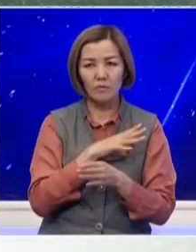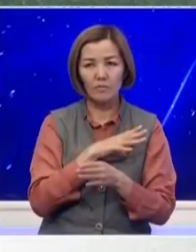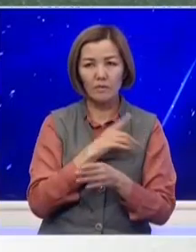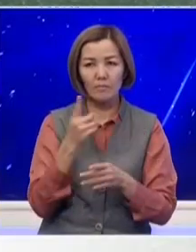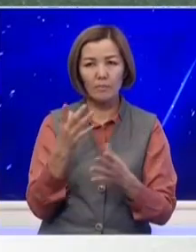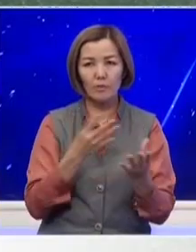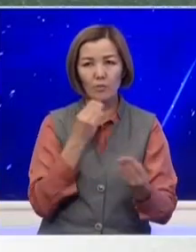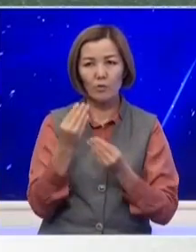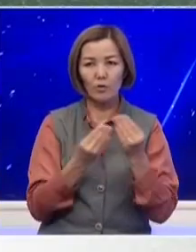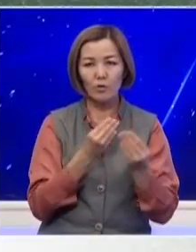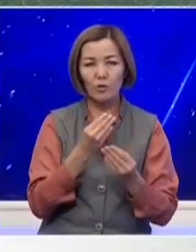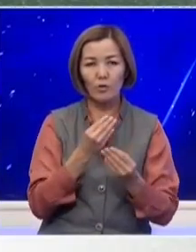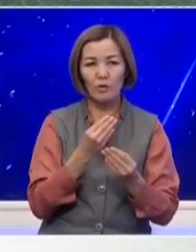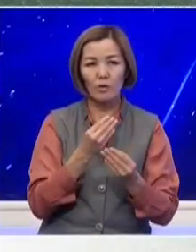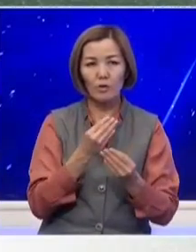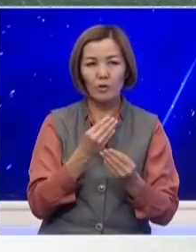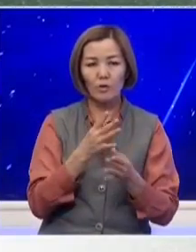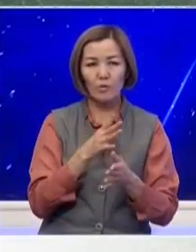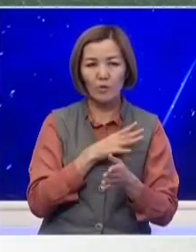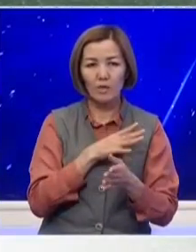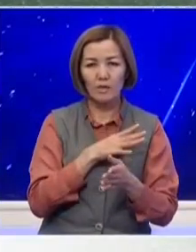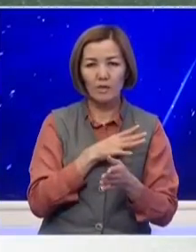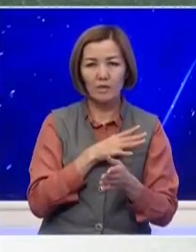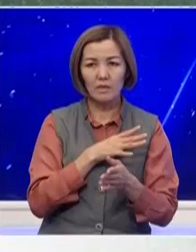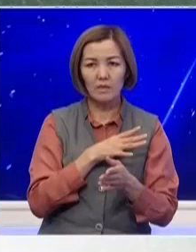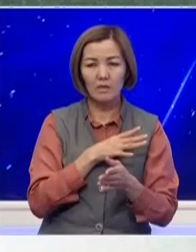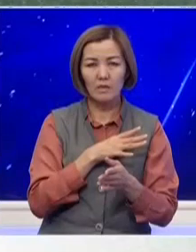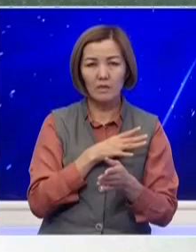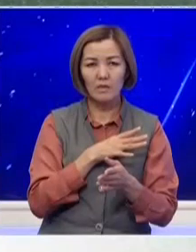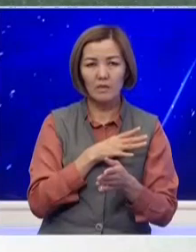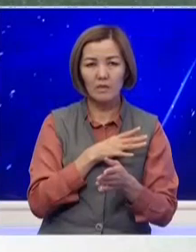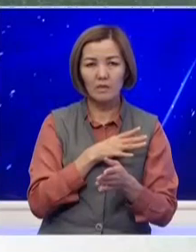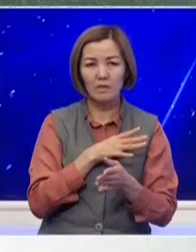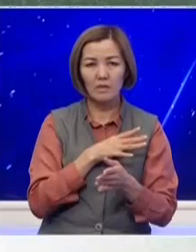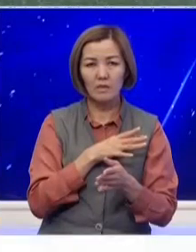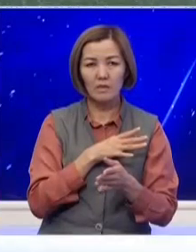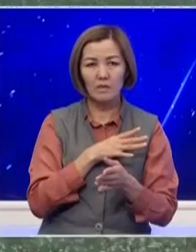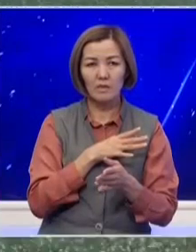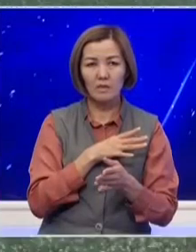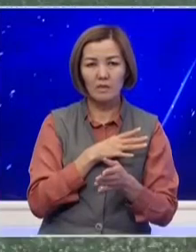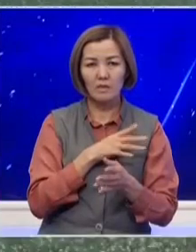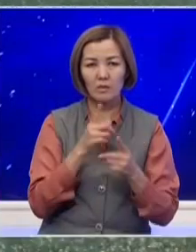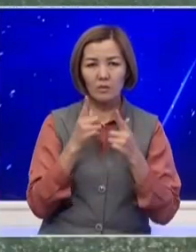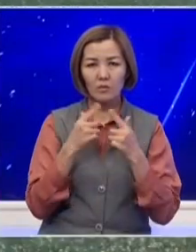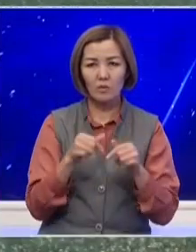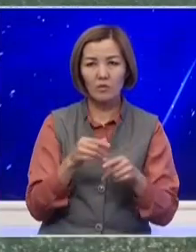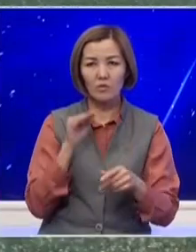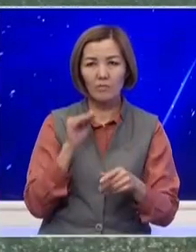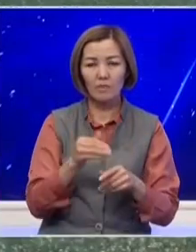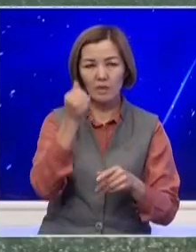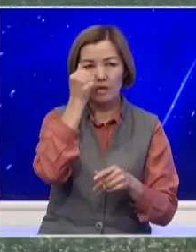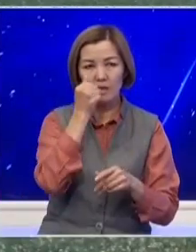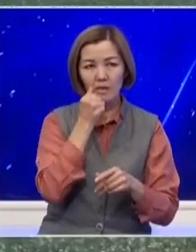ойнадық, пока жеңіске жеттік бір ойынды. Бұйырса жарыс жоғары деңгейде өтіп жатыр. Ұйымдастырушыларға мың алғыс.